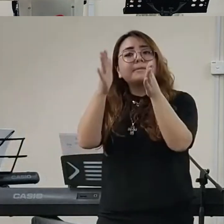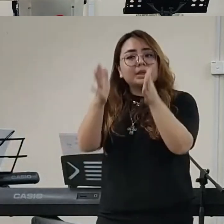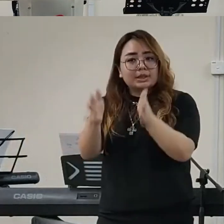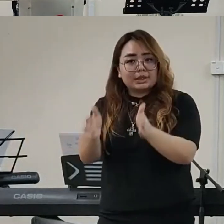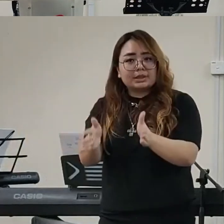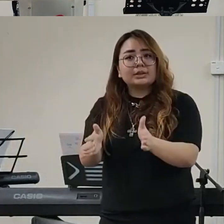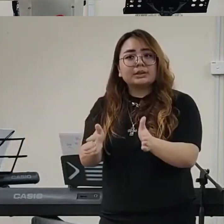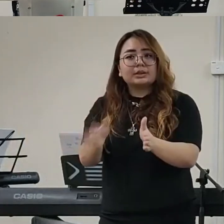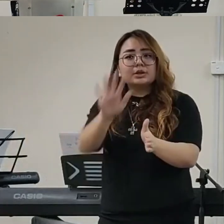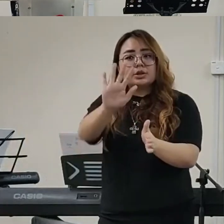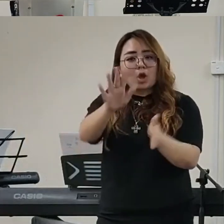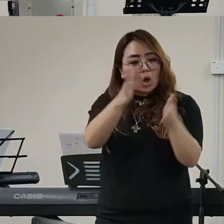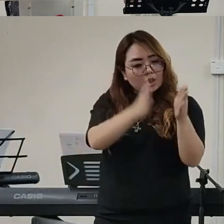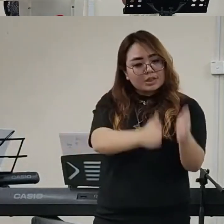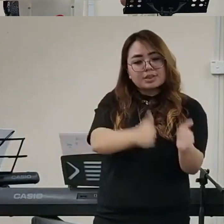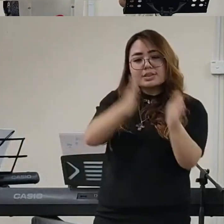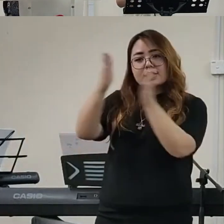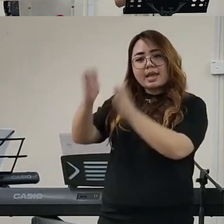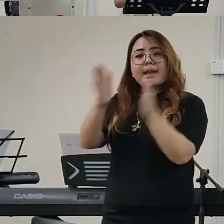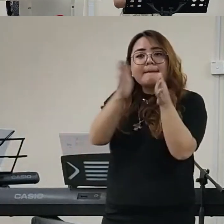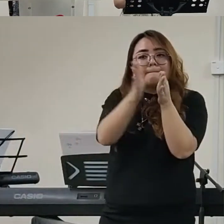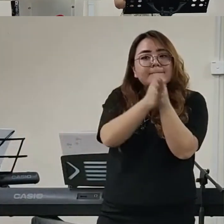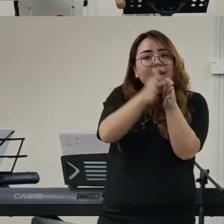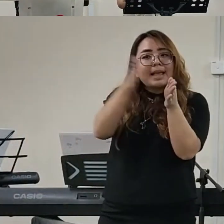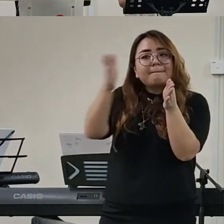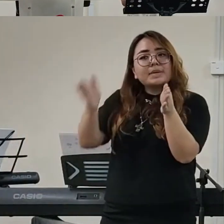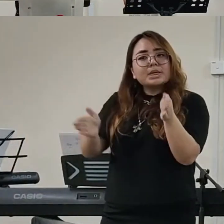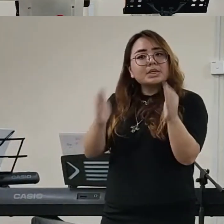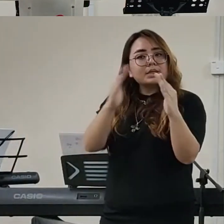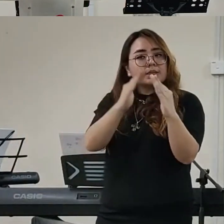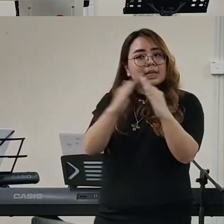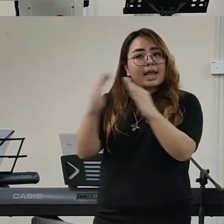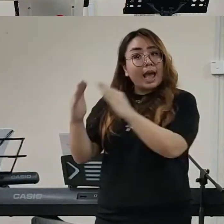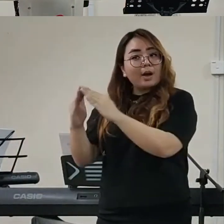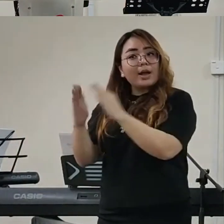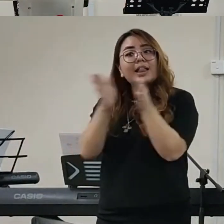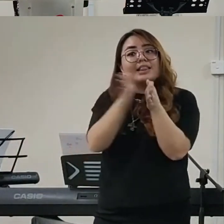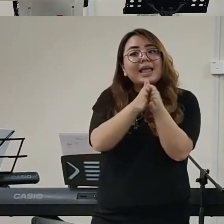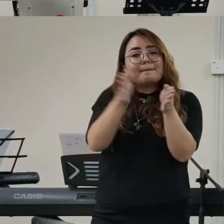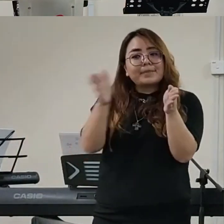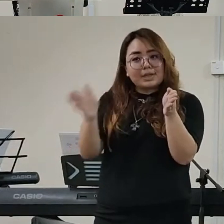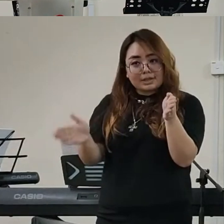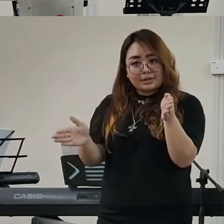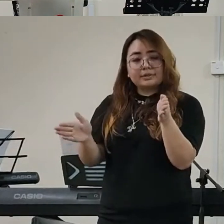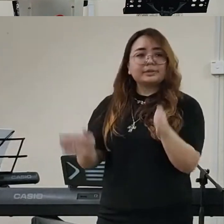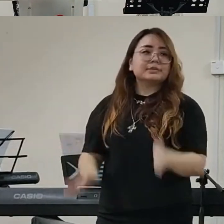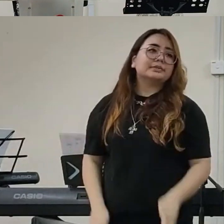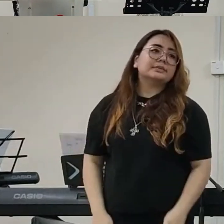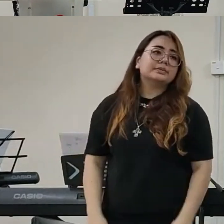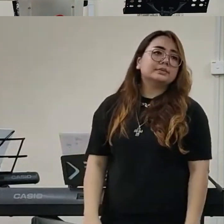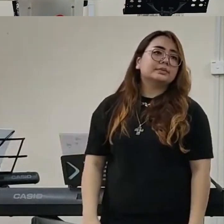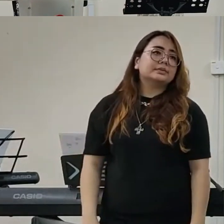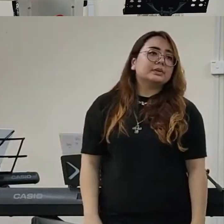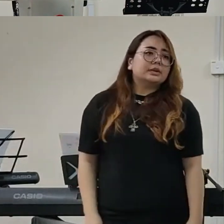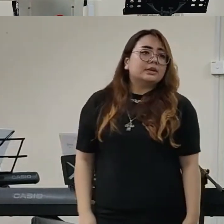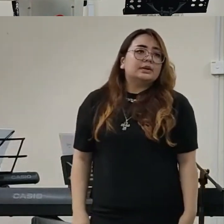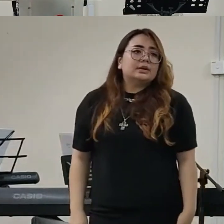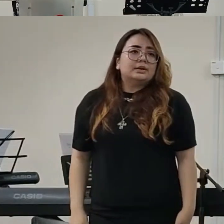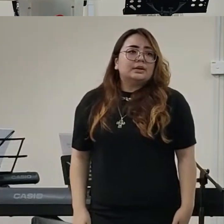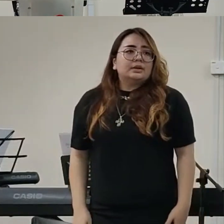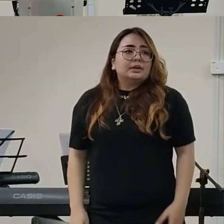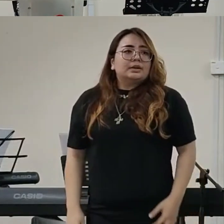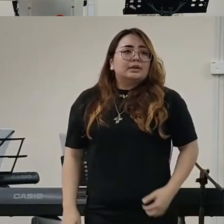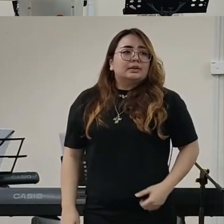说，你的邻居今天成为你的邻居是有原因的。那今天那个原因就在今天我们所说的啊讲道里